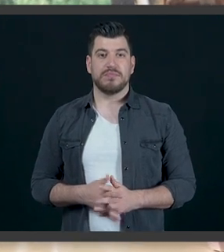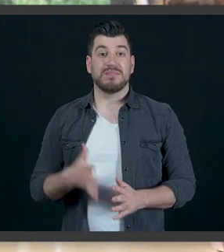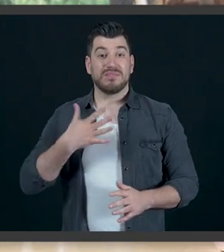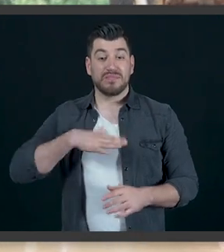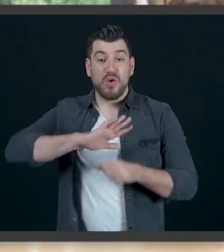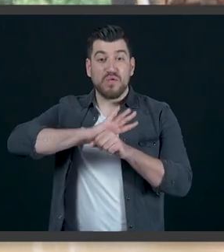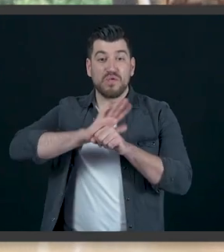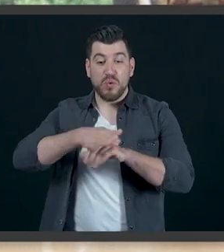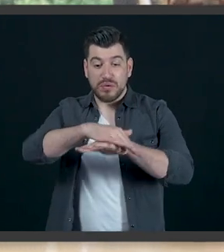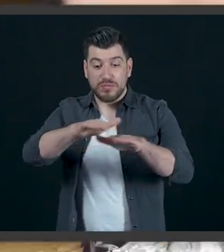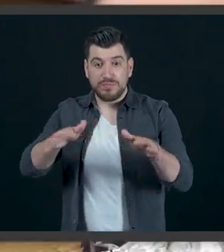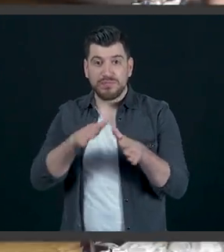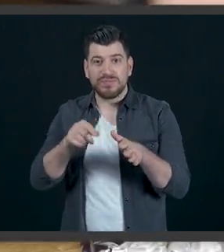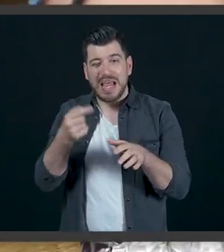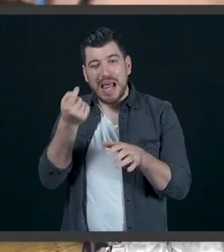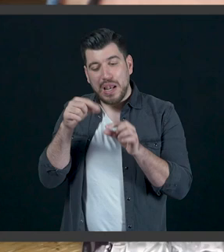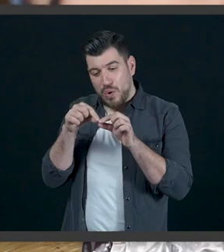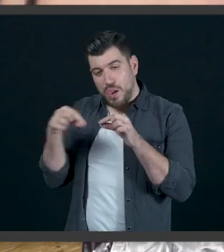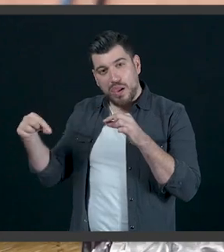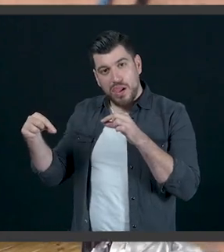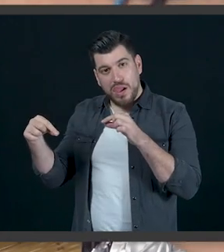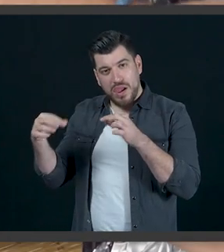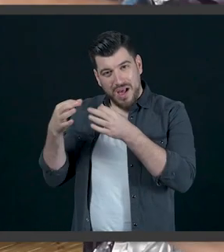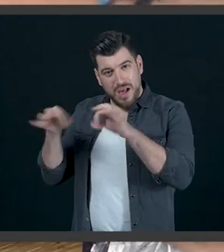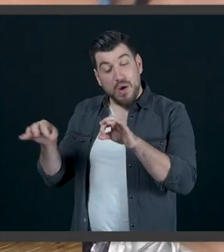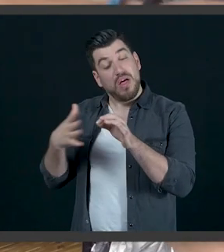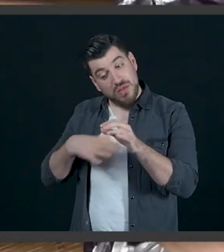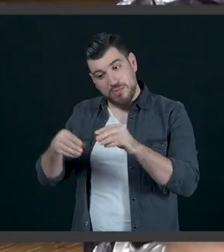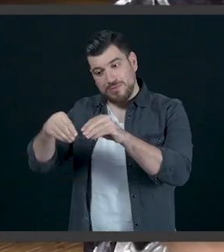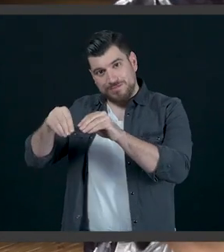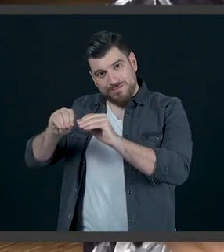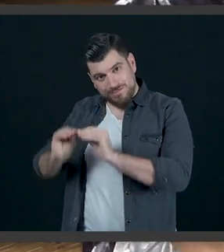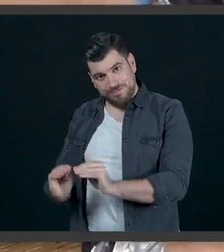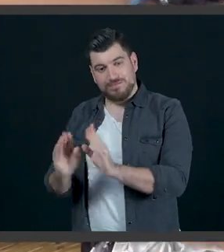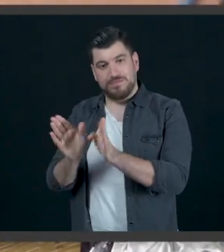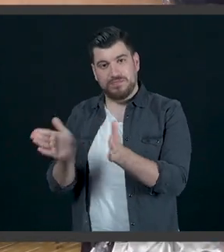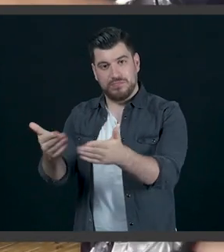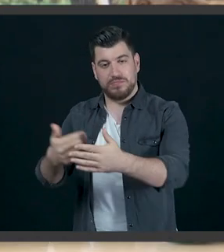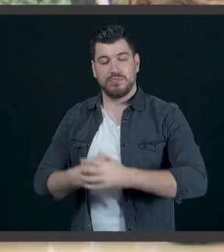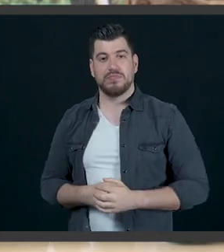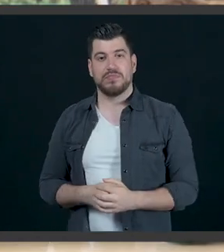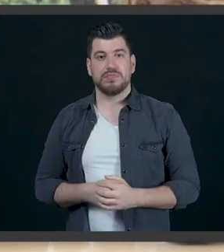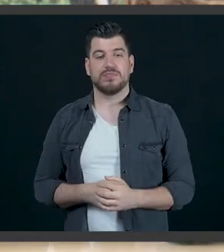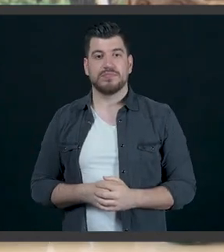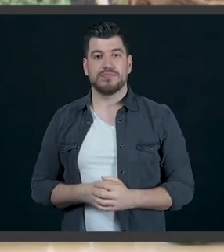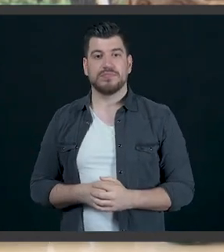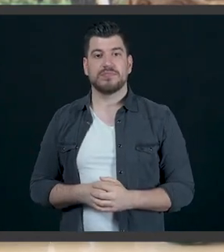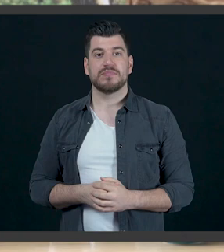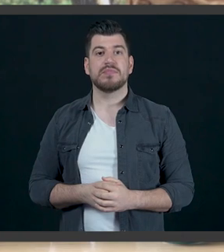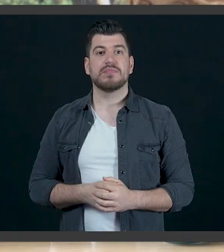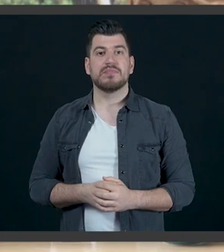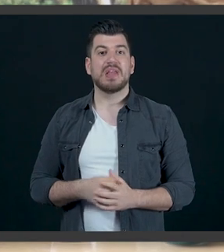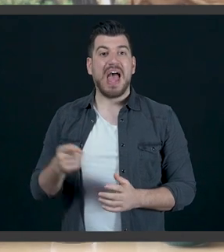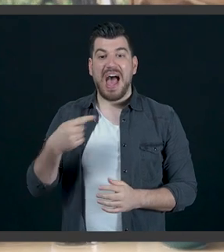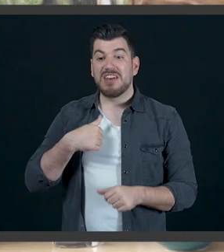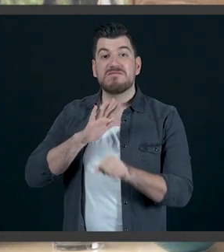Θέλω να είναι καλυμμένο τελείως, ας πούμε εδώ πέρα που δεν έχει καλυφθεί με αλουμινόχαρτο. Θα πάρετε και θα το τραβήξετε και άμα δείτε ότι δεν σας φτάνει το αλουμινόχαρτο, καλύτερα